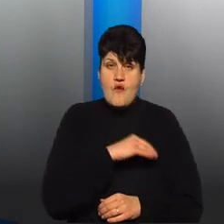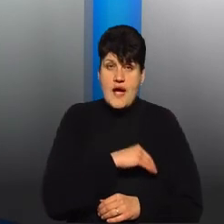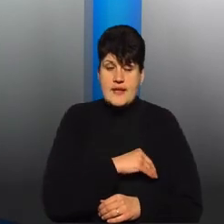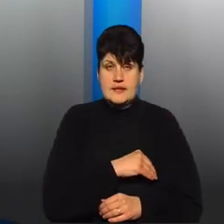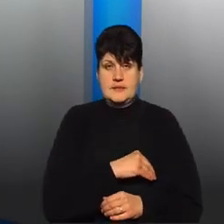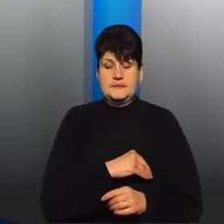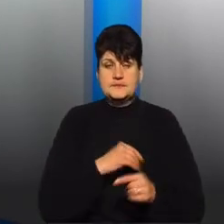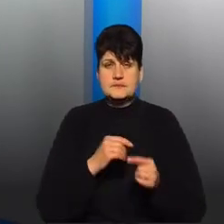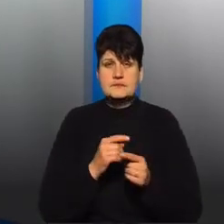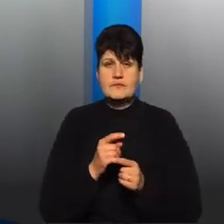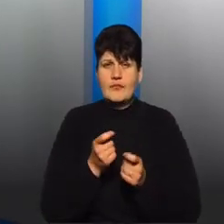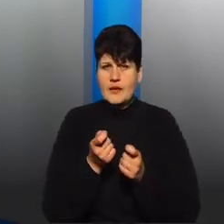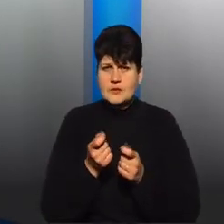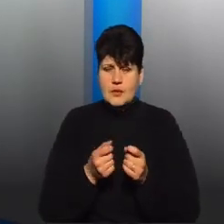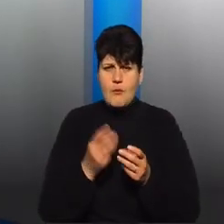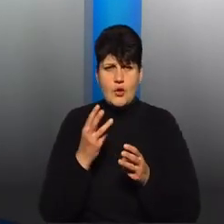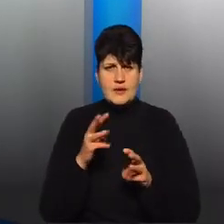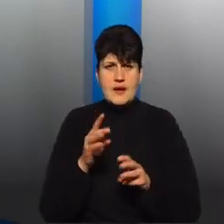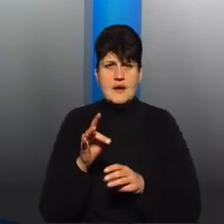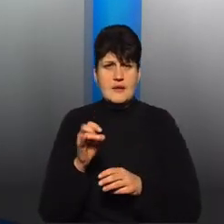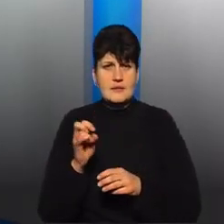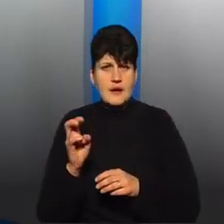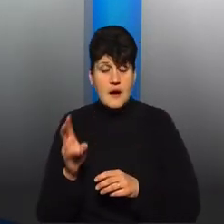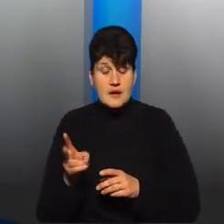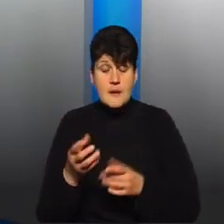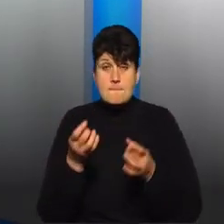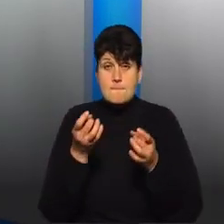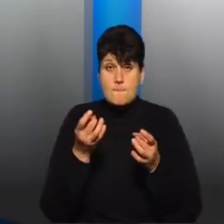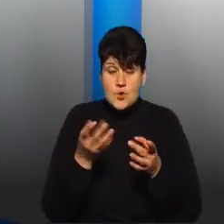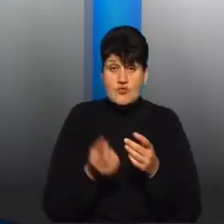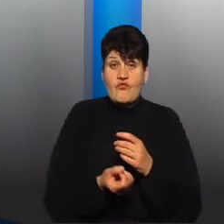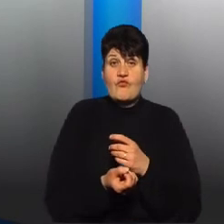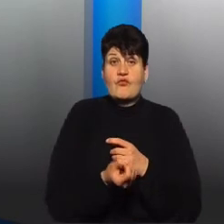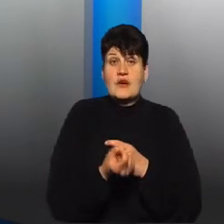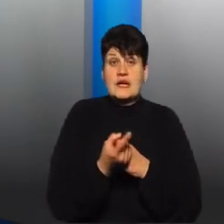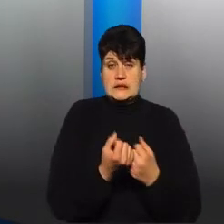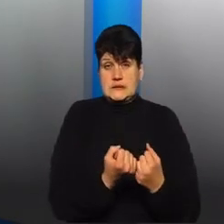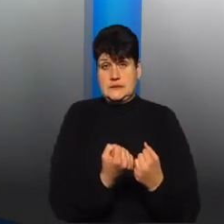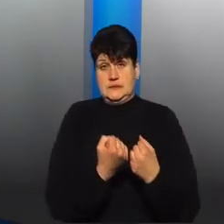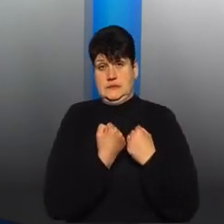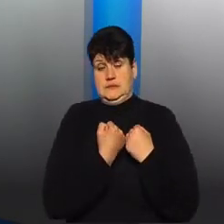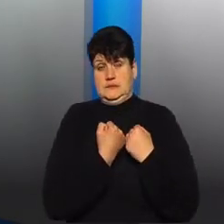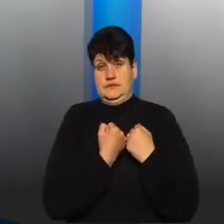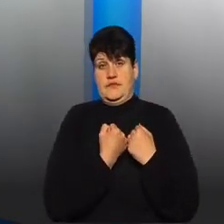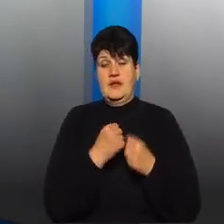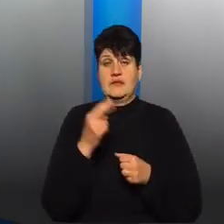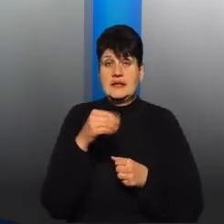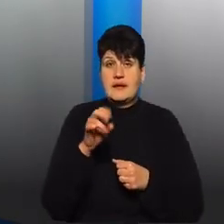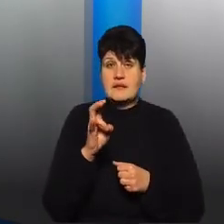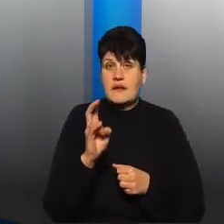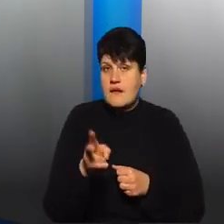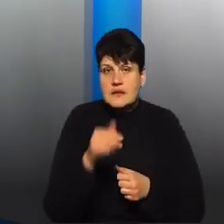або модифікований РНК, яка просто викликає в організмі імунну відповідь, тобто в ДНК вона не може проникнути